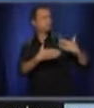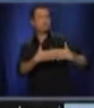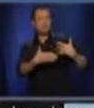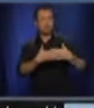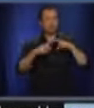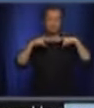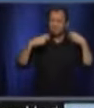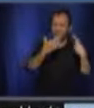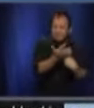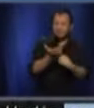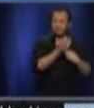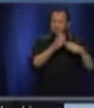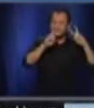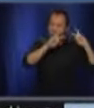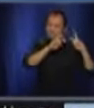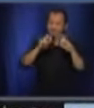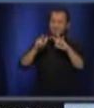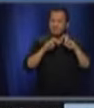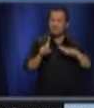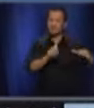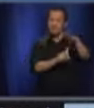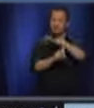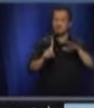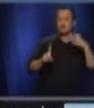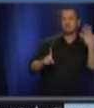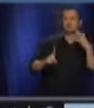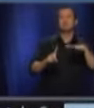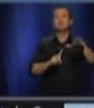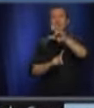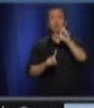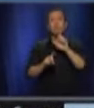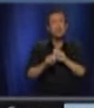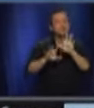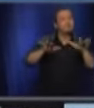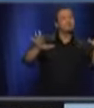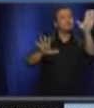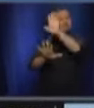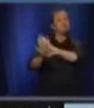la situation épidémiologique dans chacune de nos régions. Et